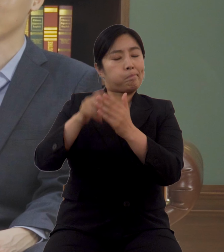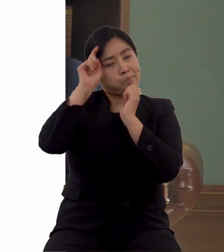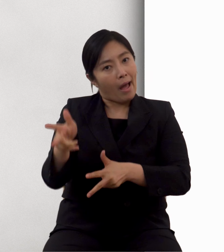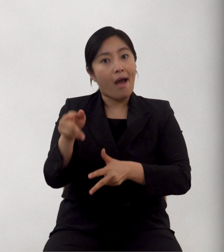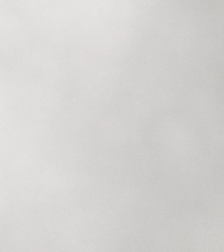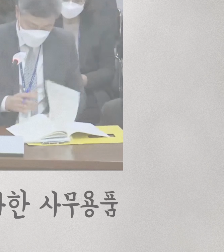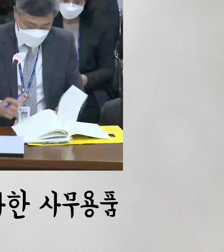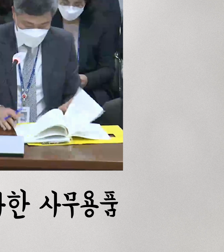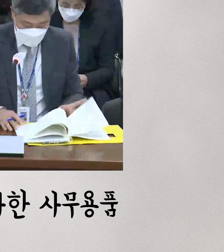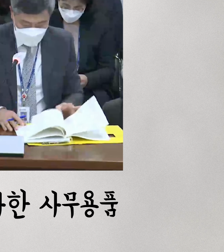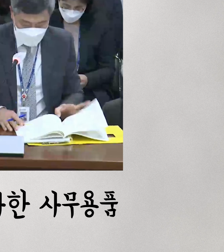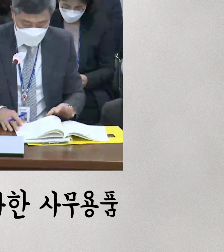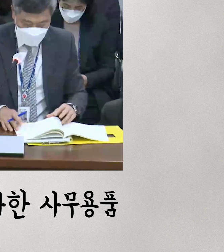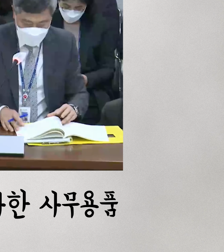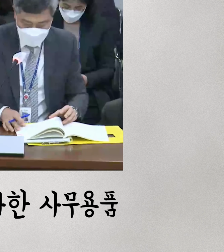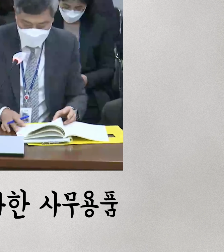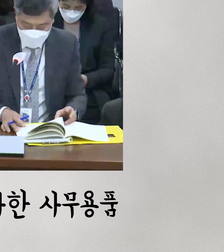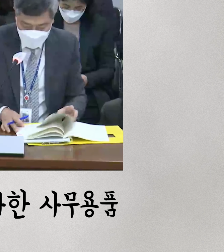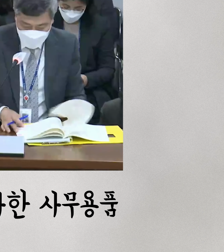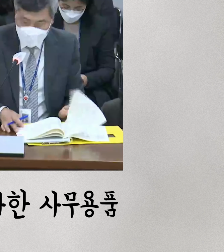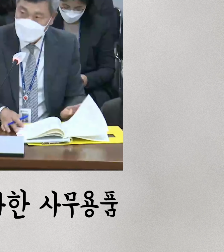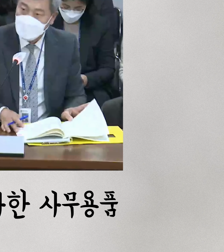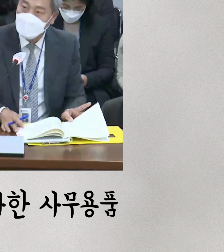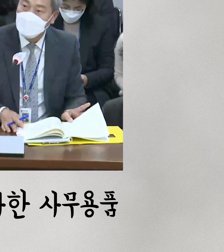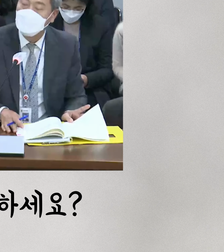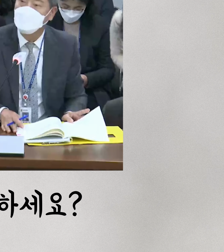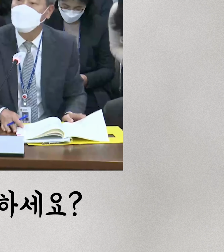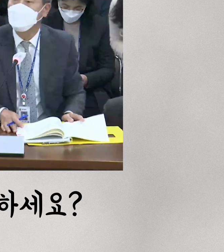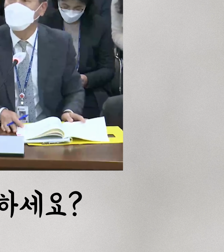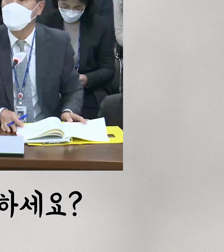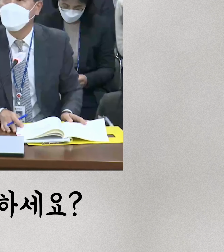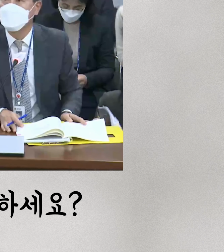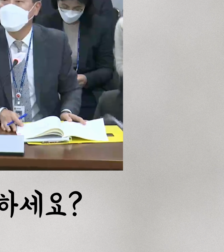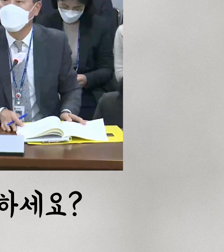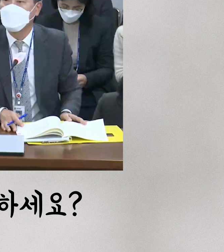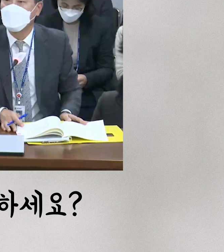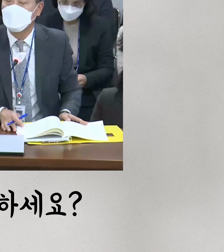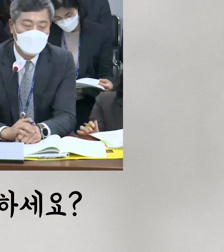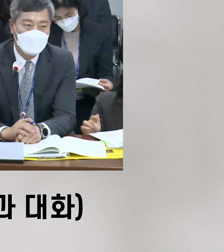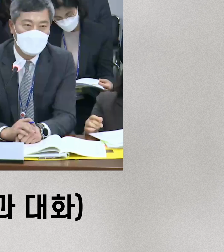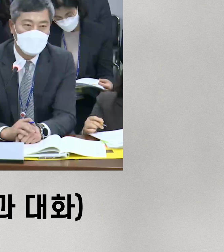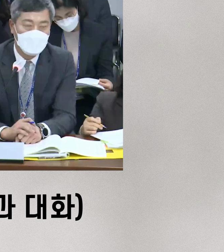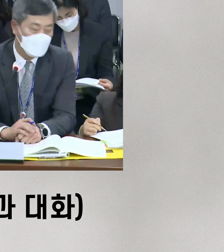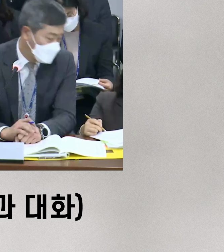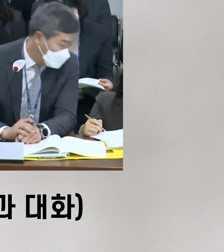못했습니다. 내구현안 도관 사무용품 구입하는데 총 얼마 필요하세요?